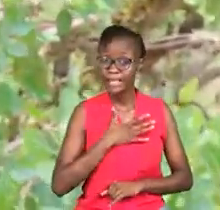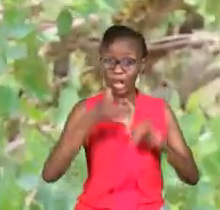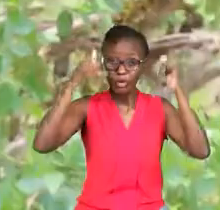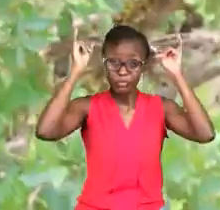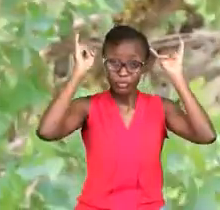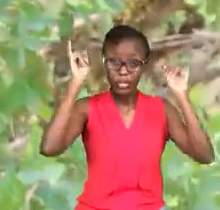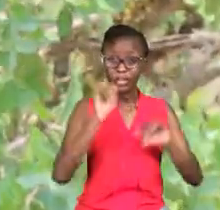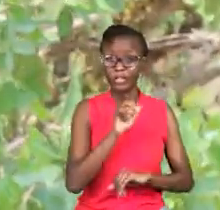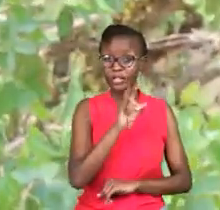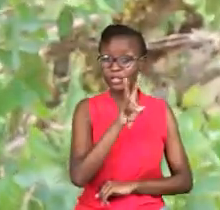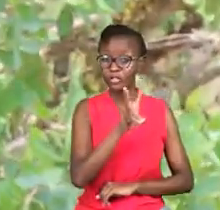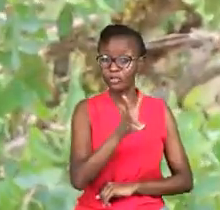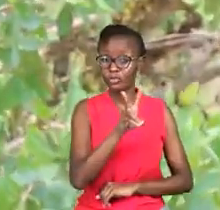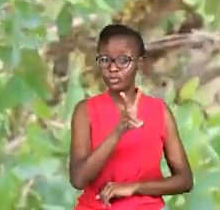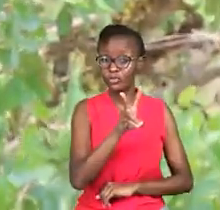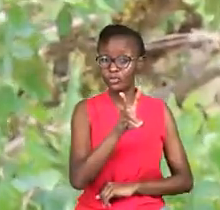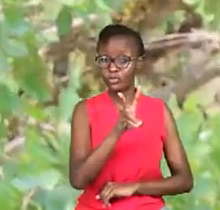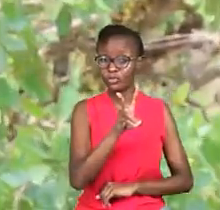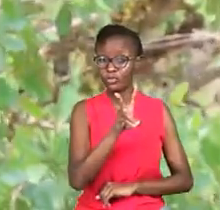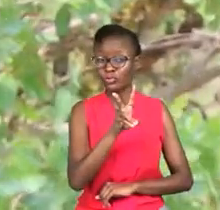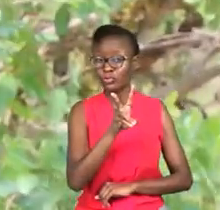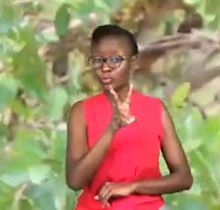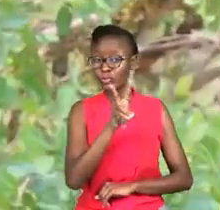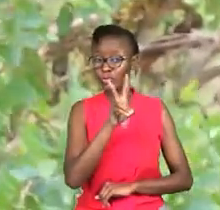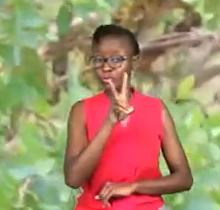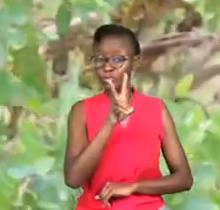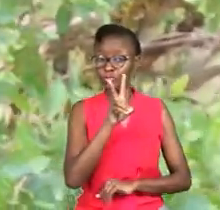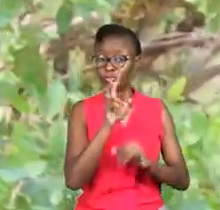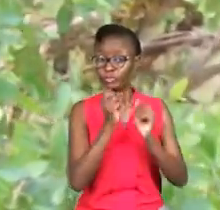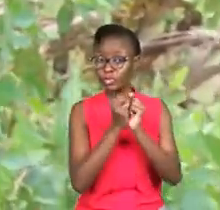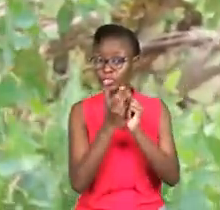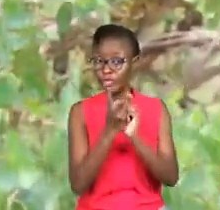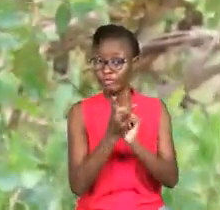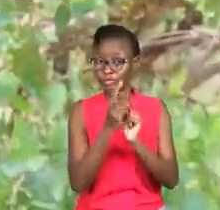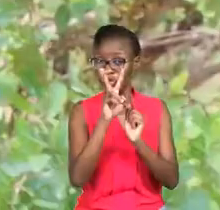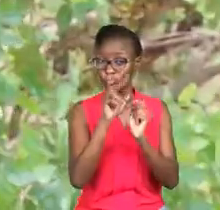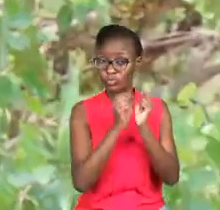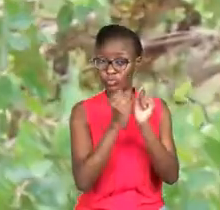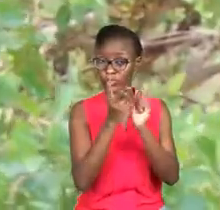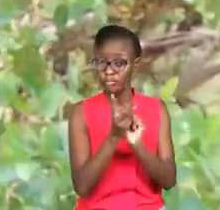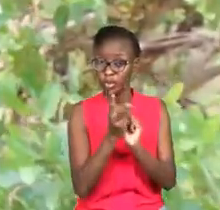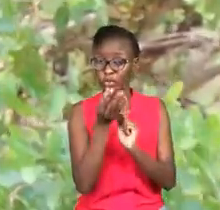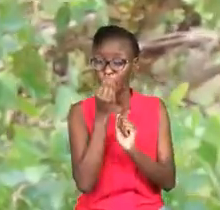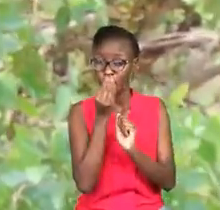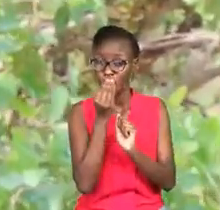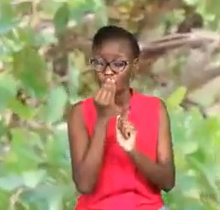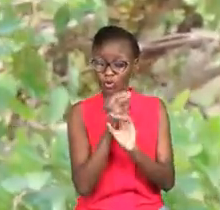212. Ng'ombe 212. Na amekosa kitu ya kukula kutoka mchanga